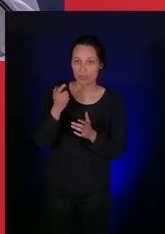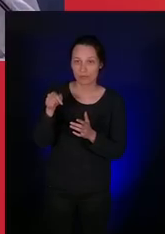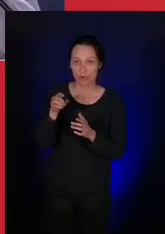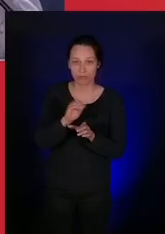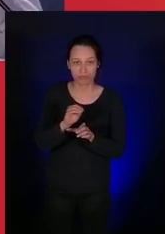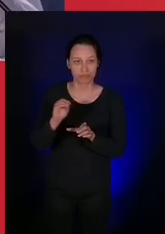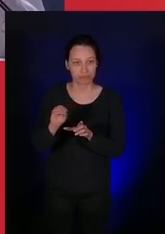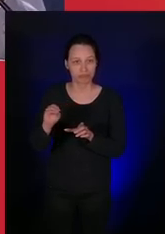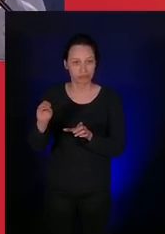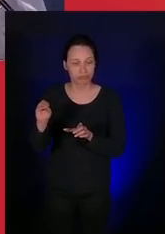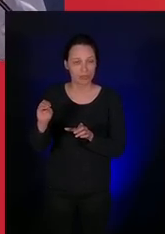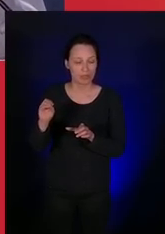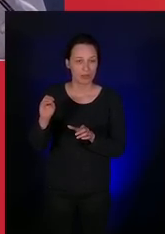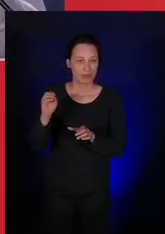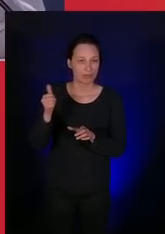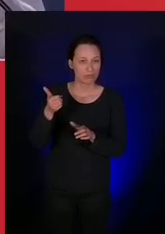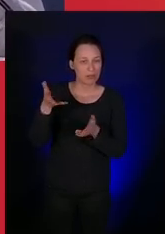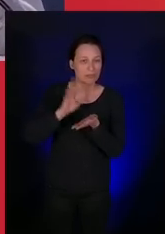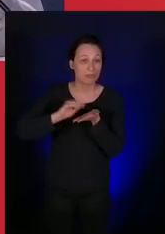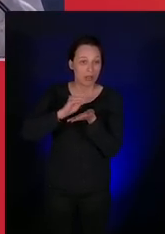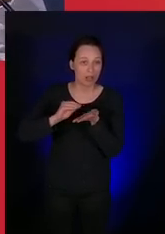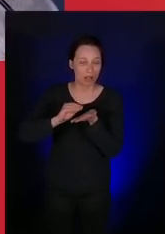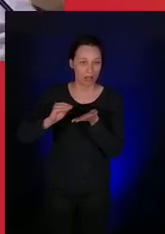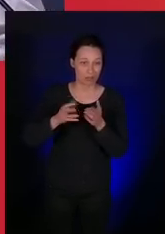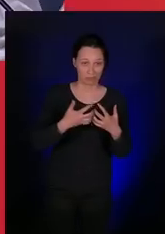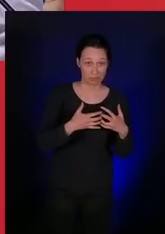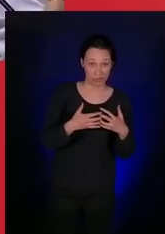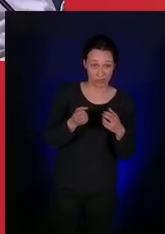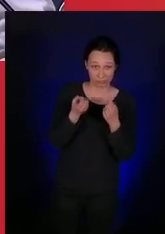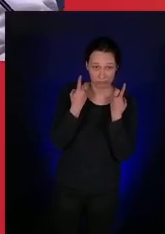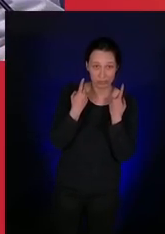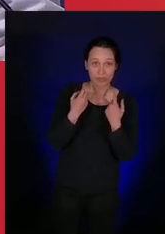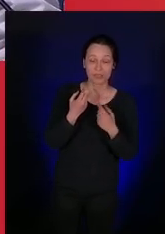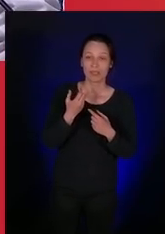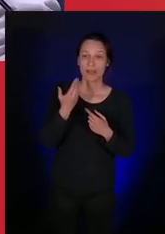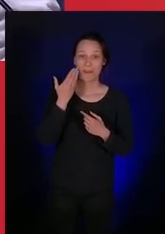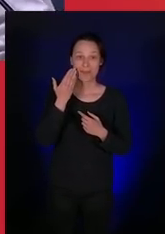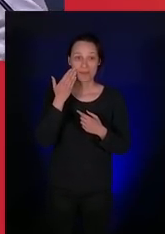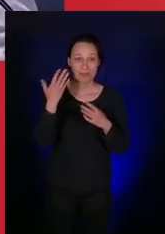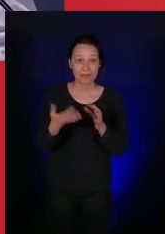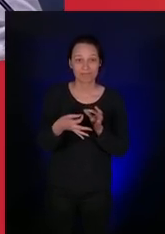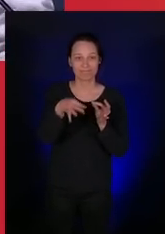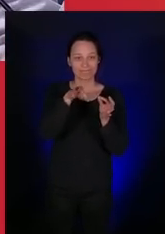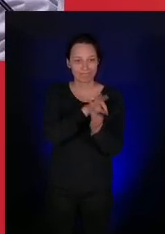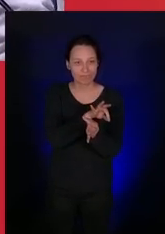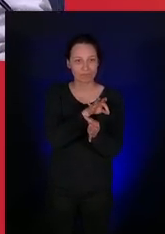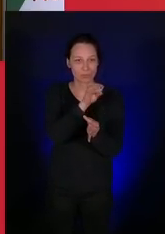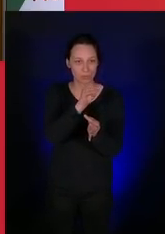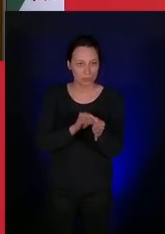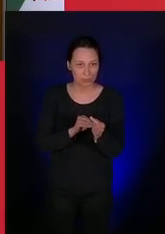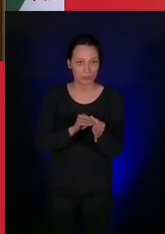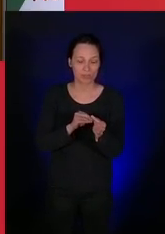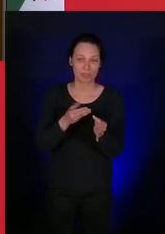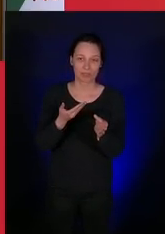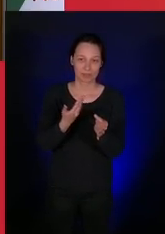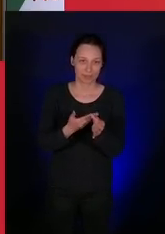manuelle. Si vous avez utilisé le verso, vous ne mettez rien sur la partie des petites cases recto, vous le faites qu'une seule fois